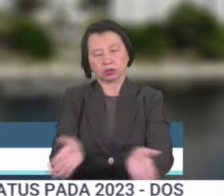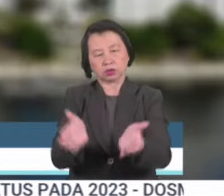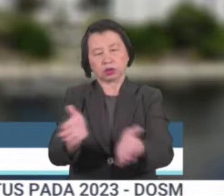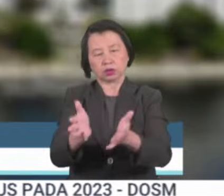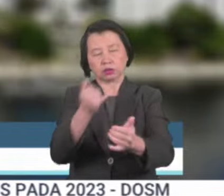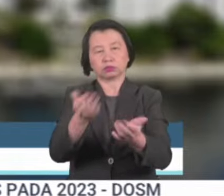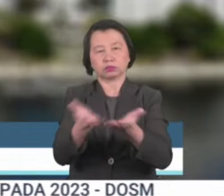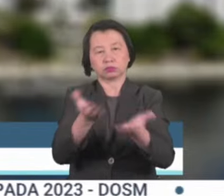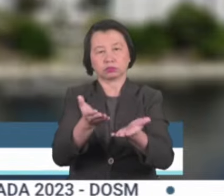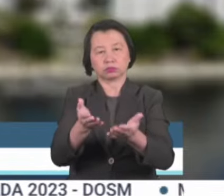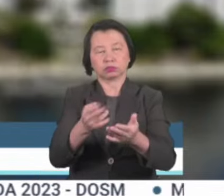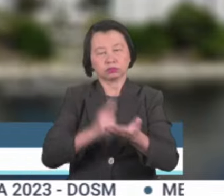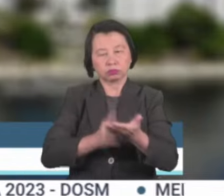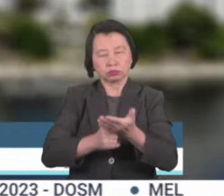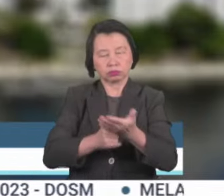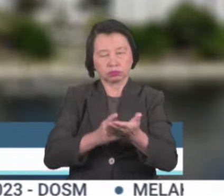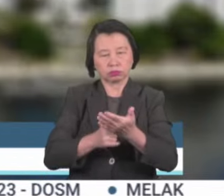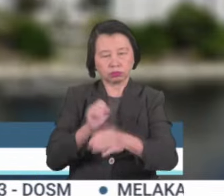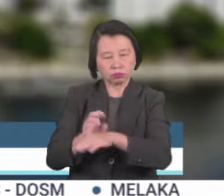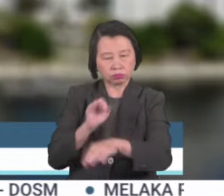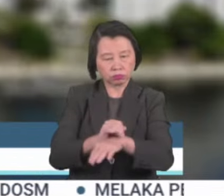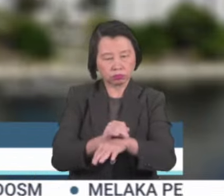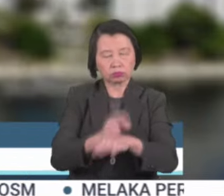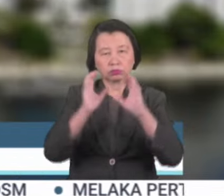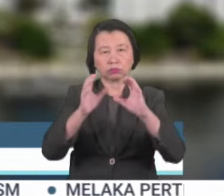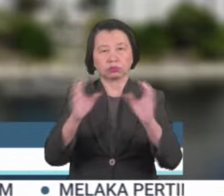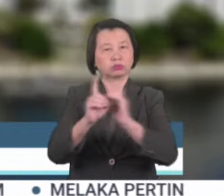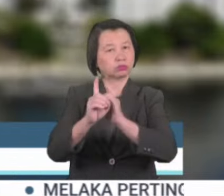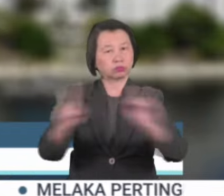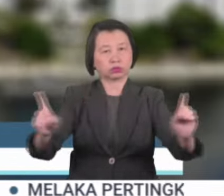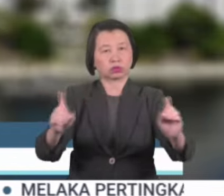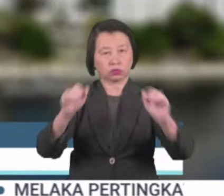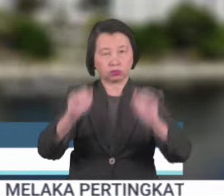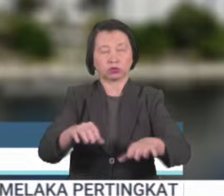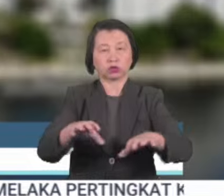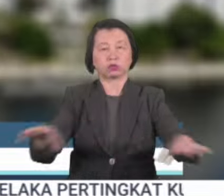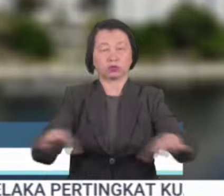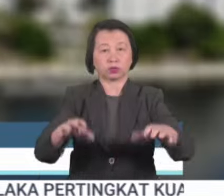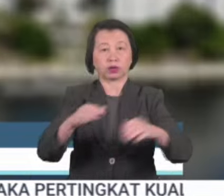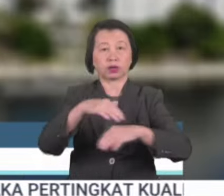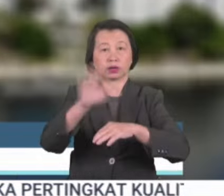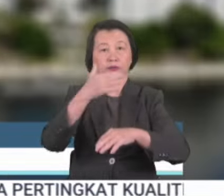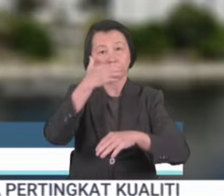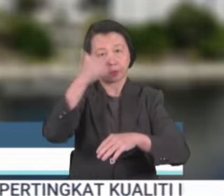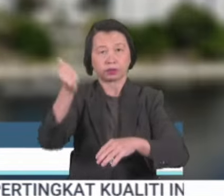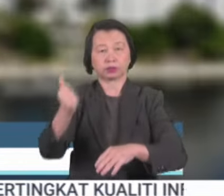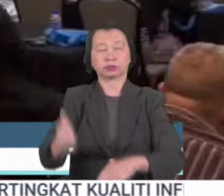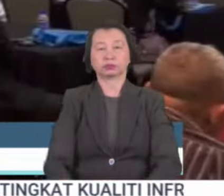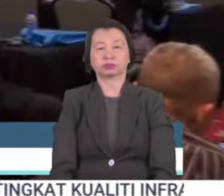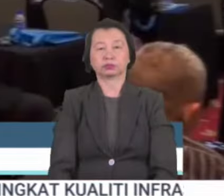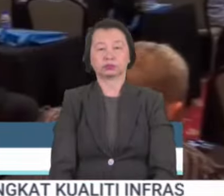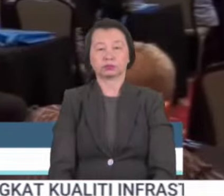mengambil khidmat runding cara bagi memastikan tata cara penceraian itu dapat dilaksana lebih teratur.